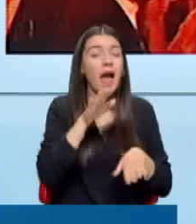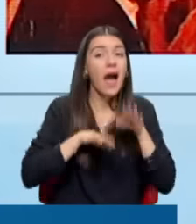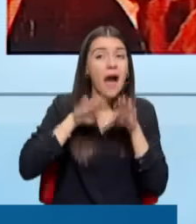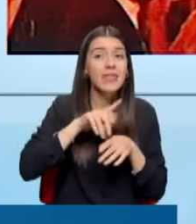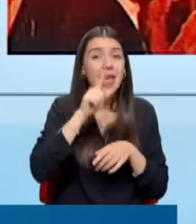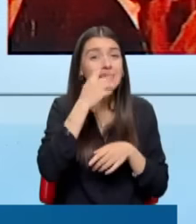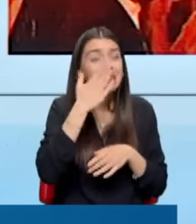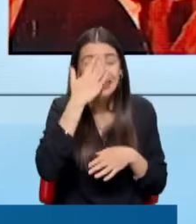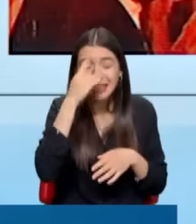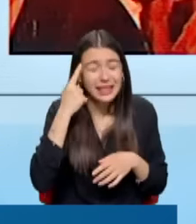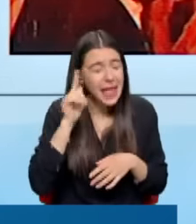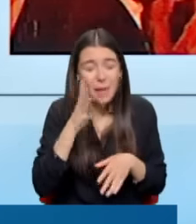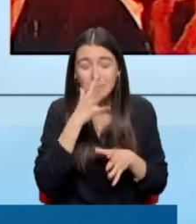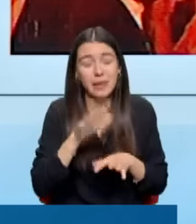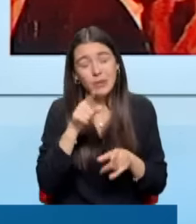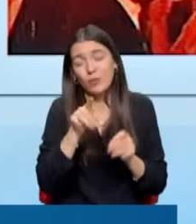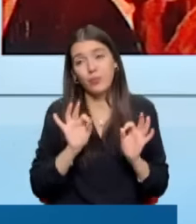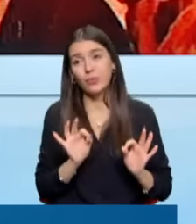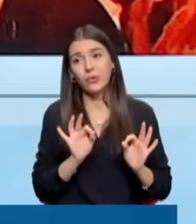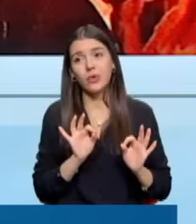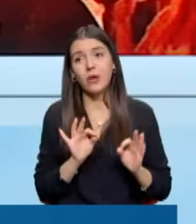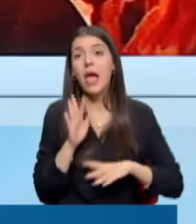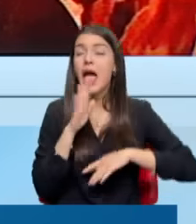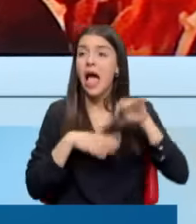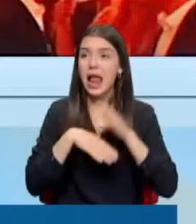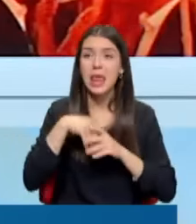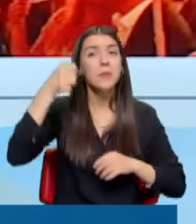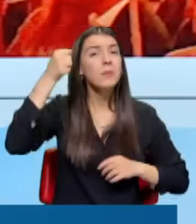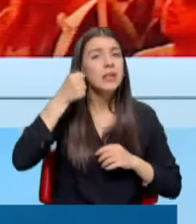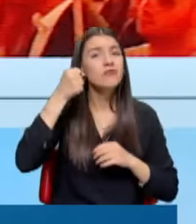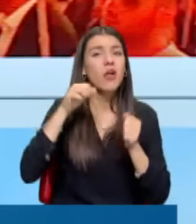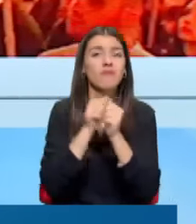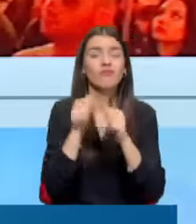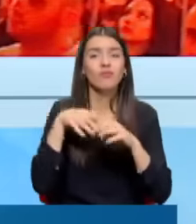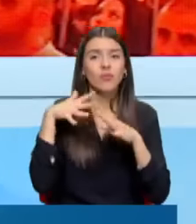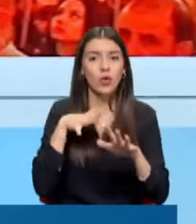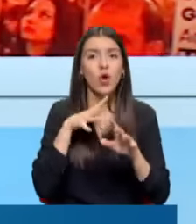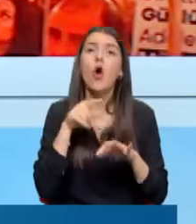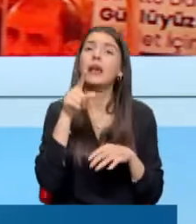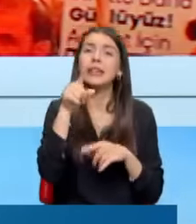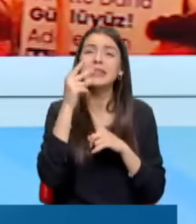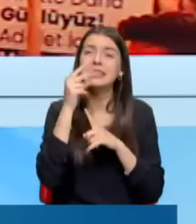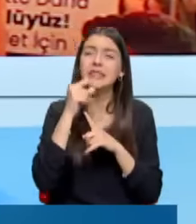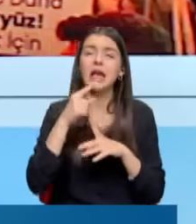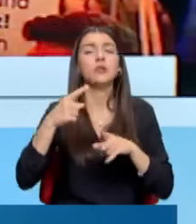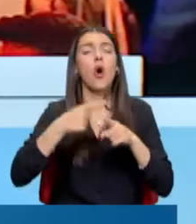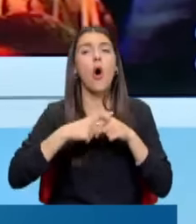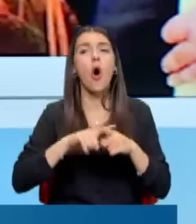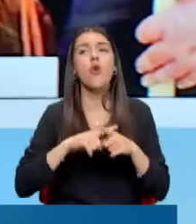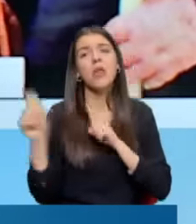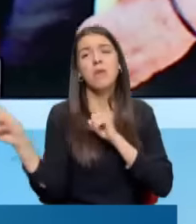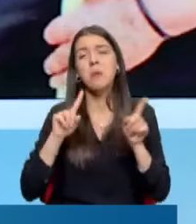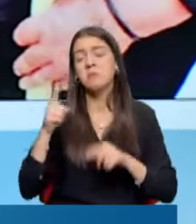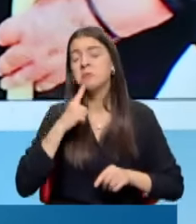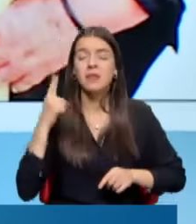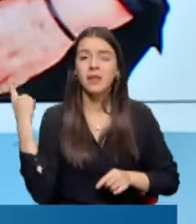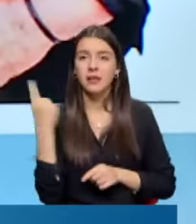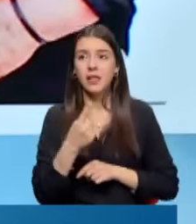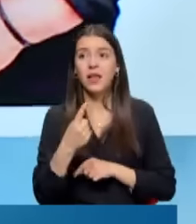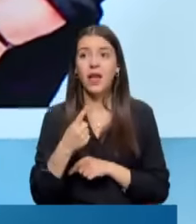yöndedir ifadelerini kullandı. Ellerinde meşalelerle yürüyen aileler, İSİAS ortak davamızdır ve adalet